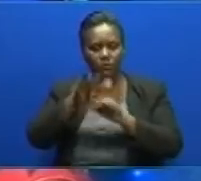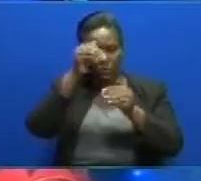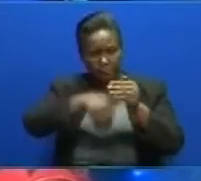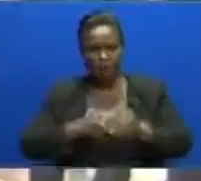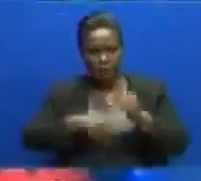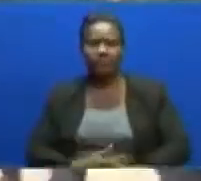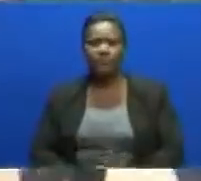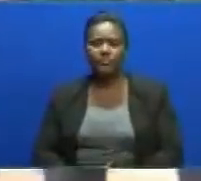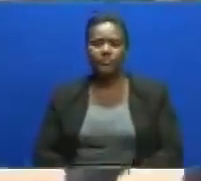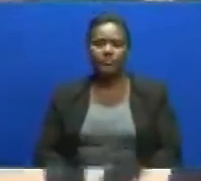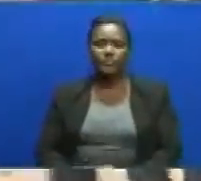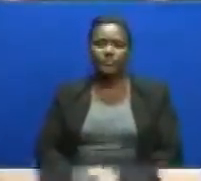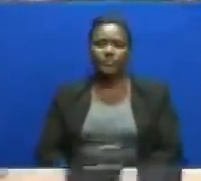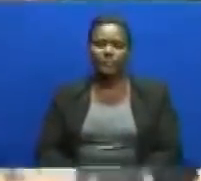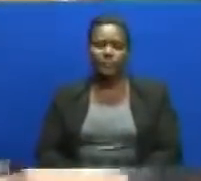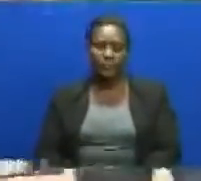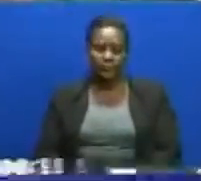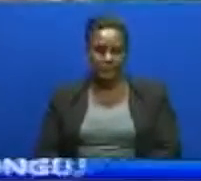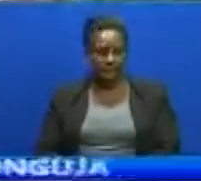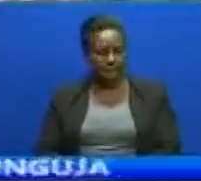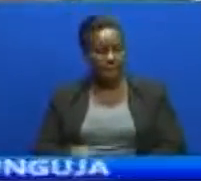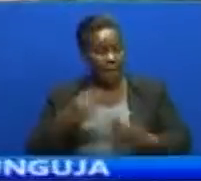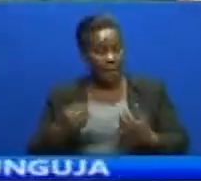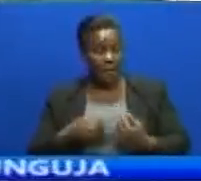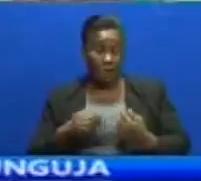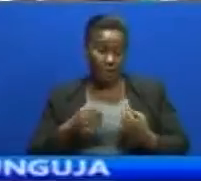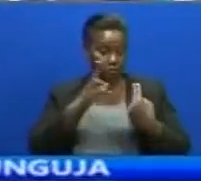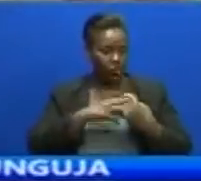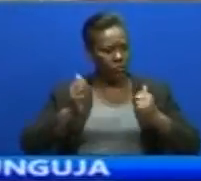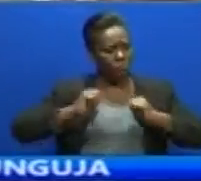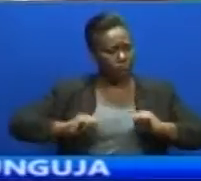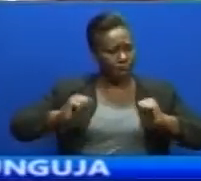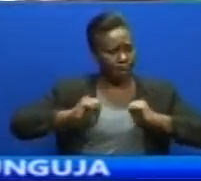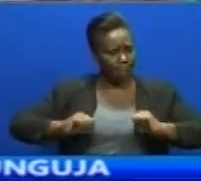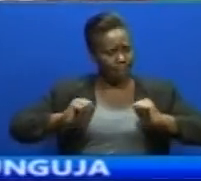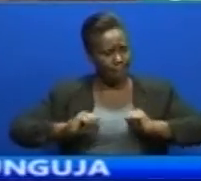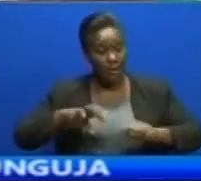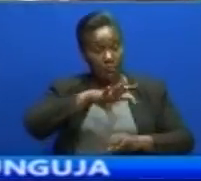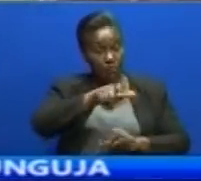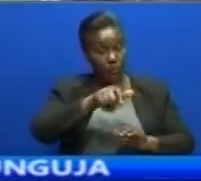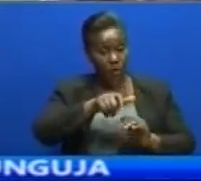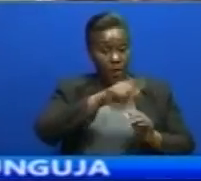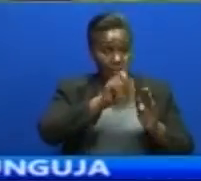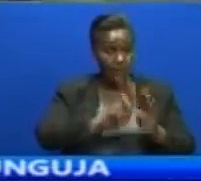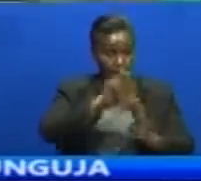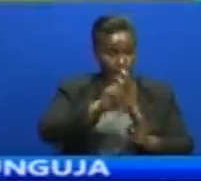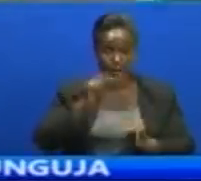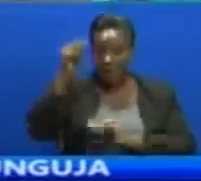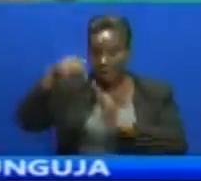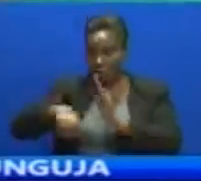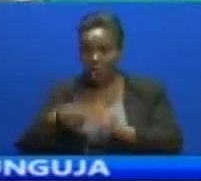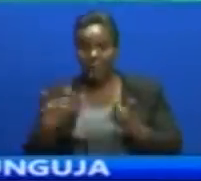kamili. Baada ya kutembelea mkoa wa kaskazini na kusini Unguja, sasa ni zamu ya mkoa wa mjini.